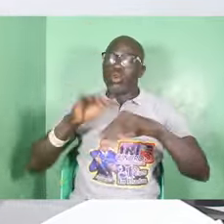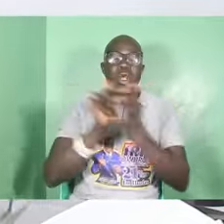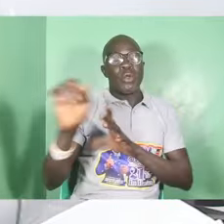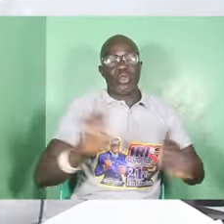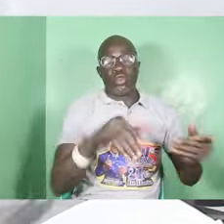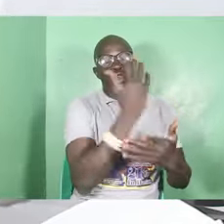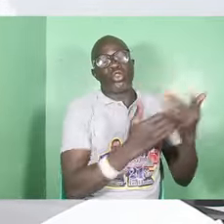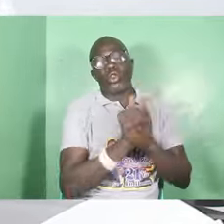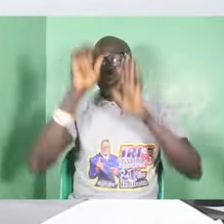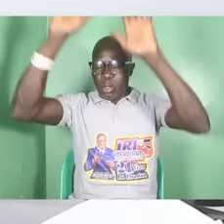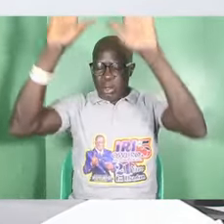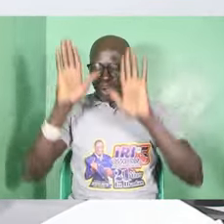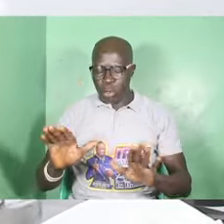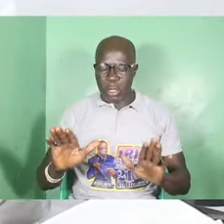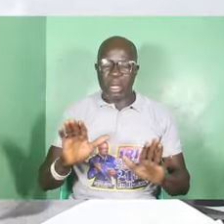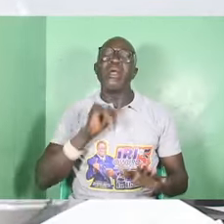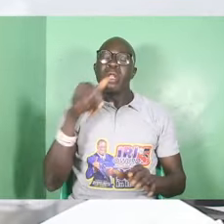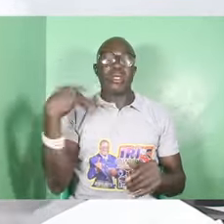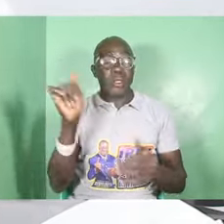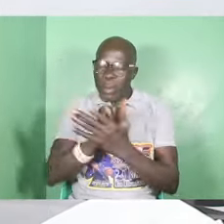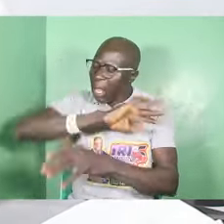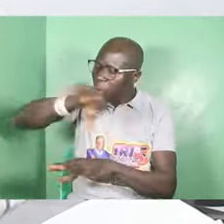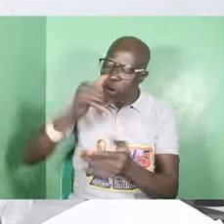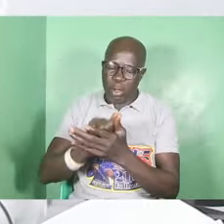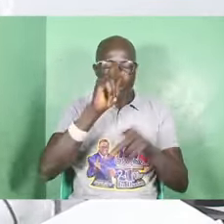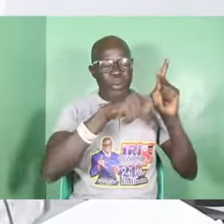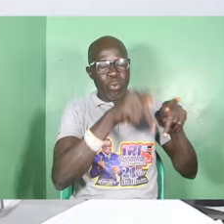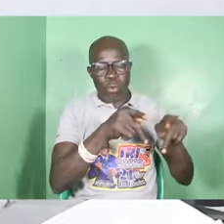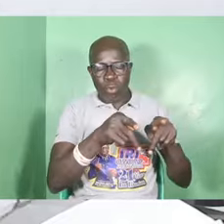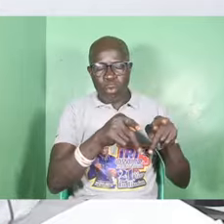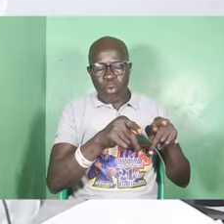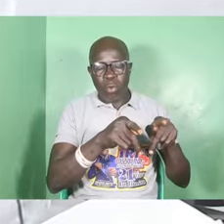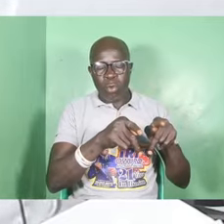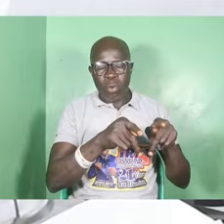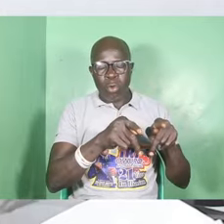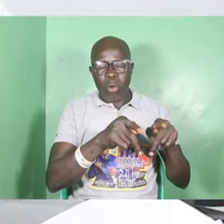pupo. Many signs and wonders. Yes. Lari awon eniyan. Lari awon eniyan.